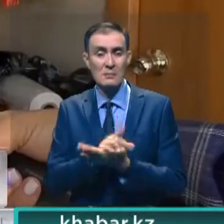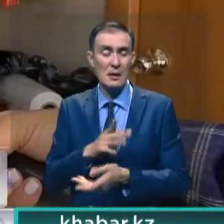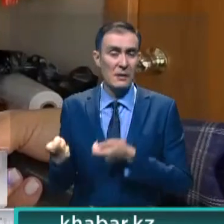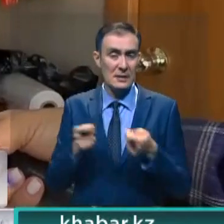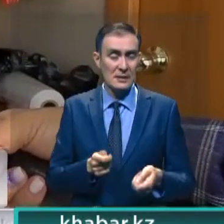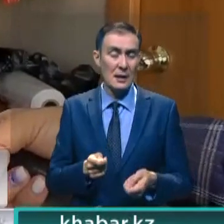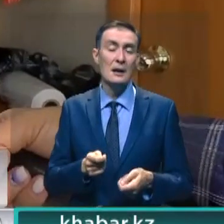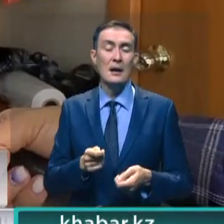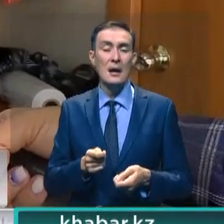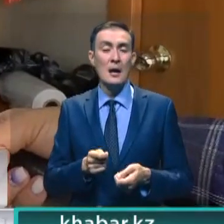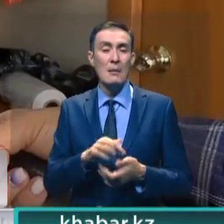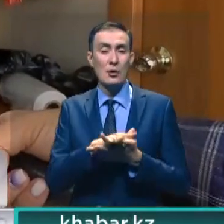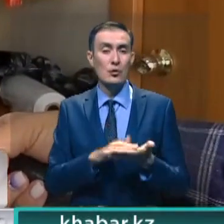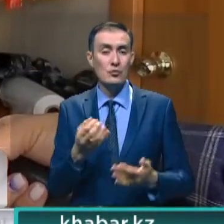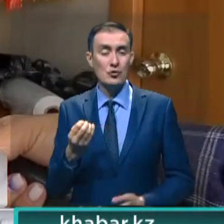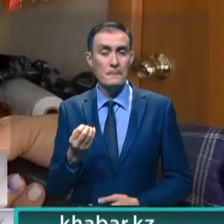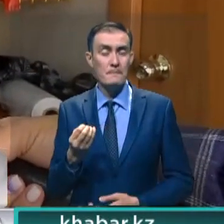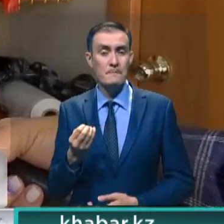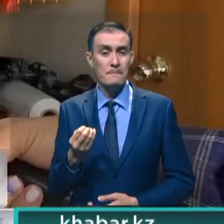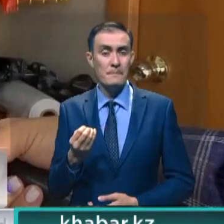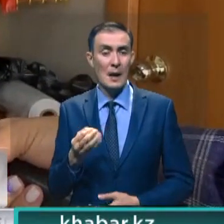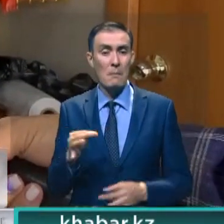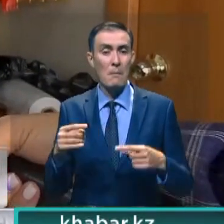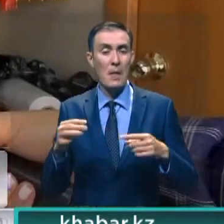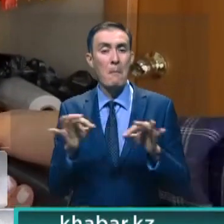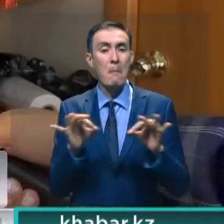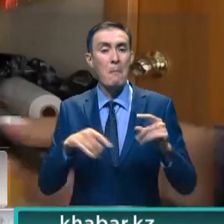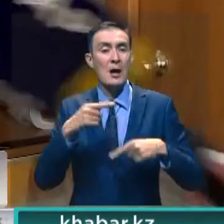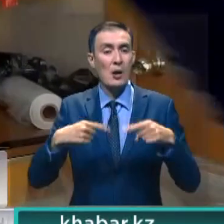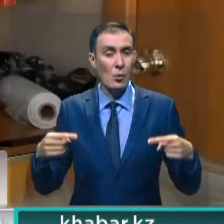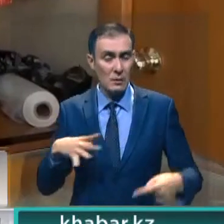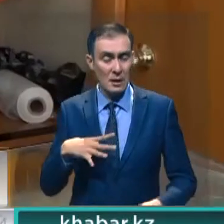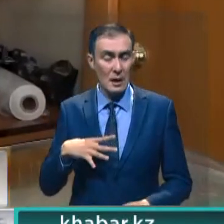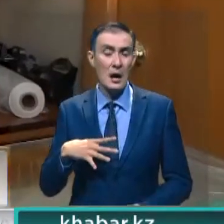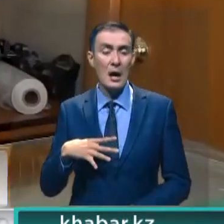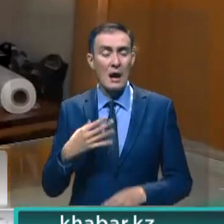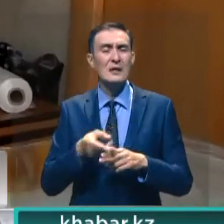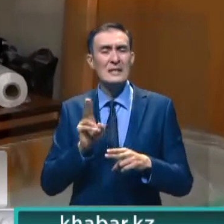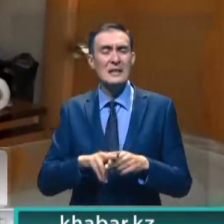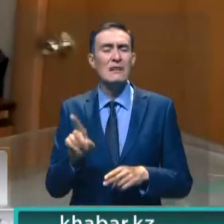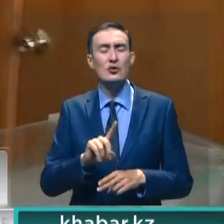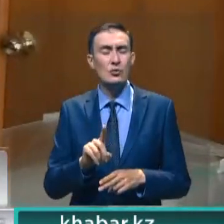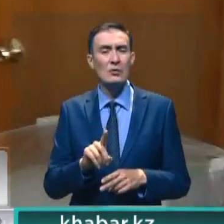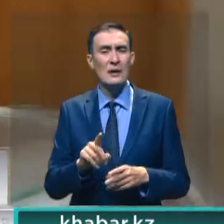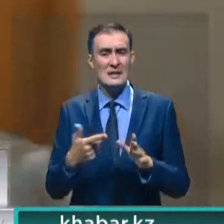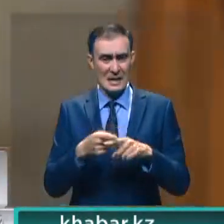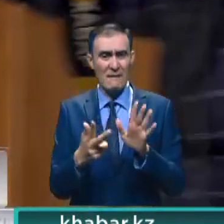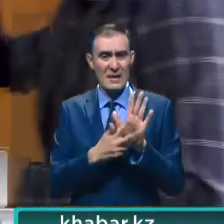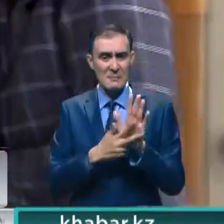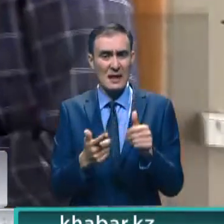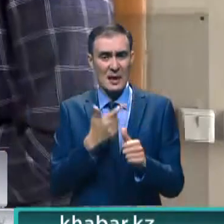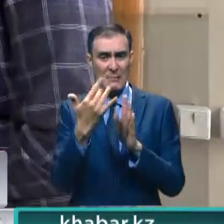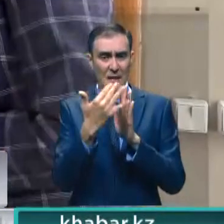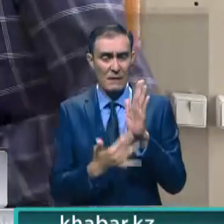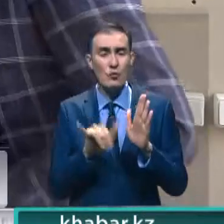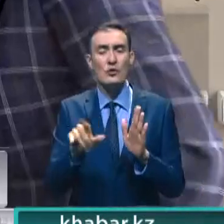привозили, потом еще так макароны. А вот что из этого, из этих 8 наименований